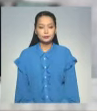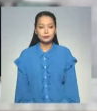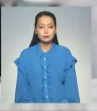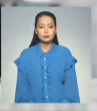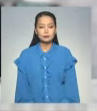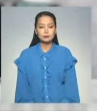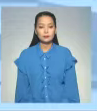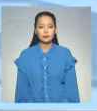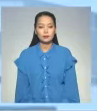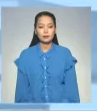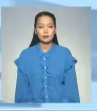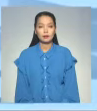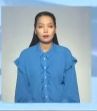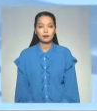Таймс.